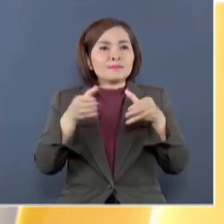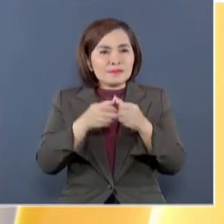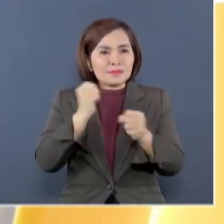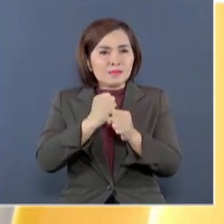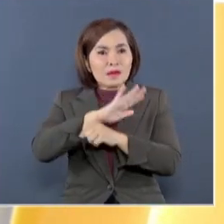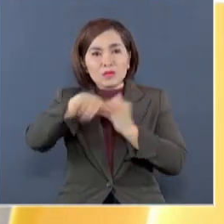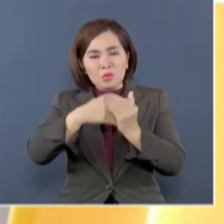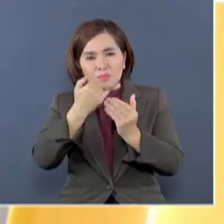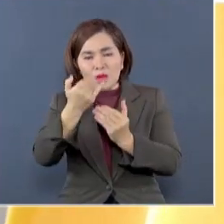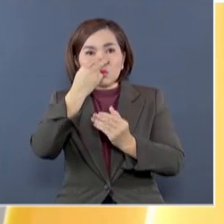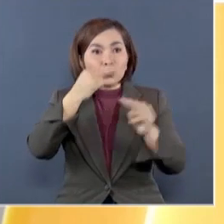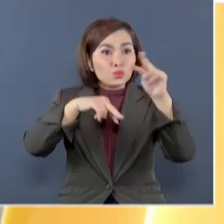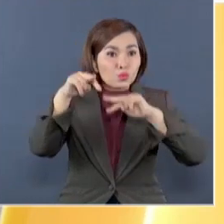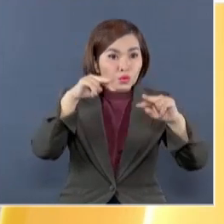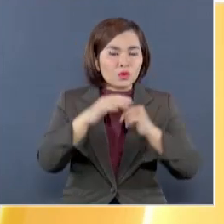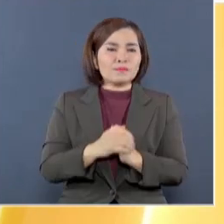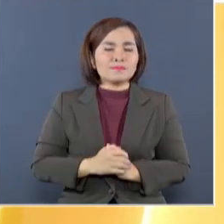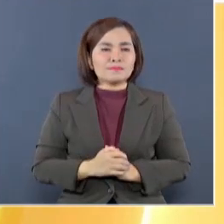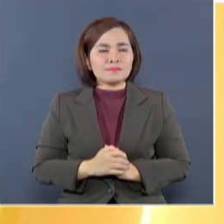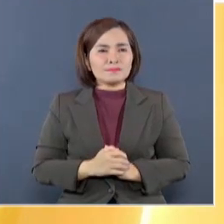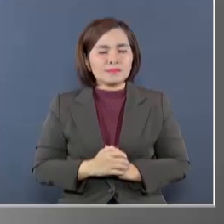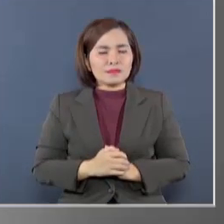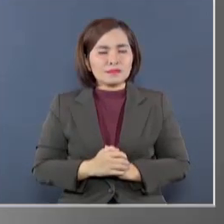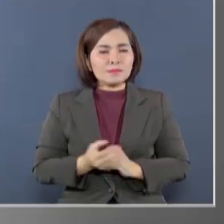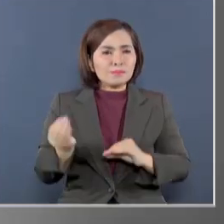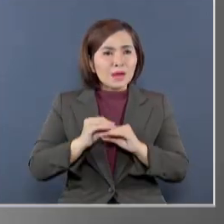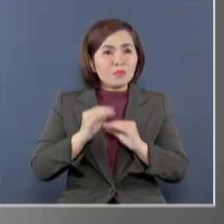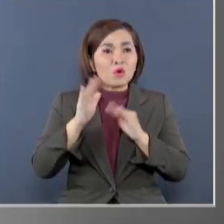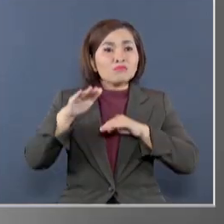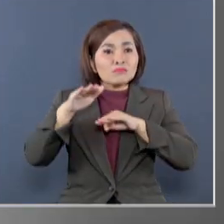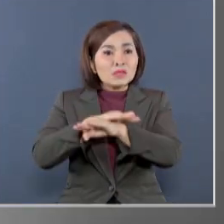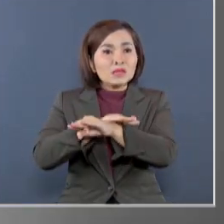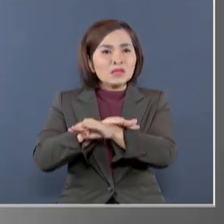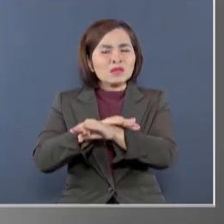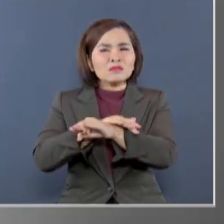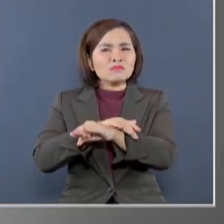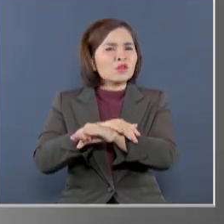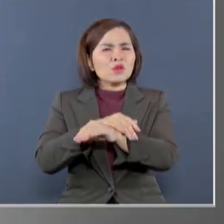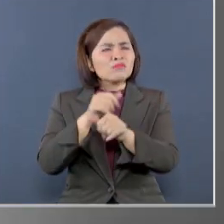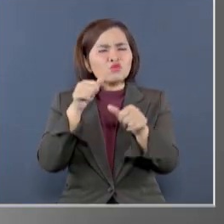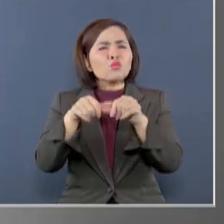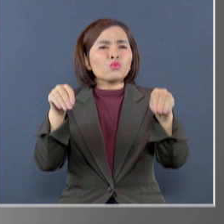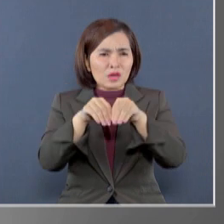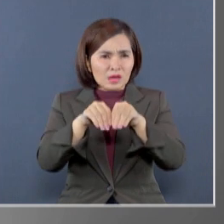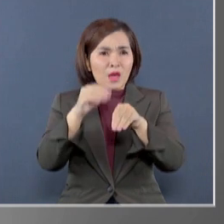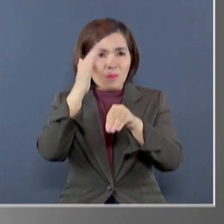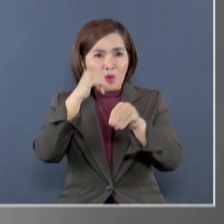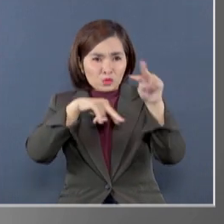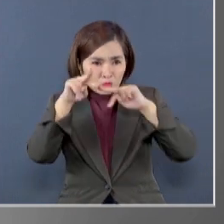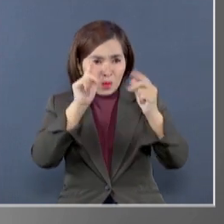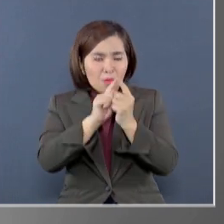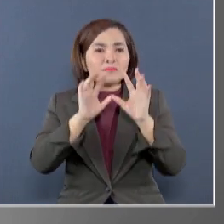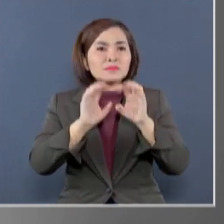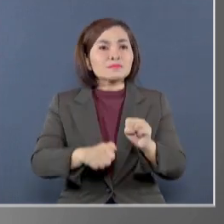งพื้นที่สุดท้ายพอคนคลั่งเหล่านี้คุณผู้ชมฮะหนีอ่ะก็หนีไม่ได้ไกลหรอกจับนายเดชได้ทันควัน